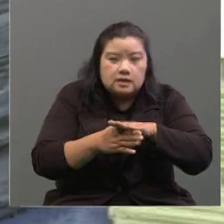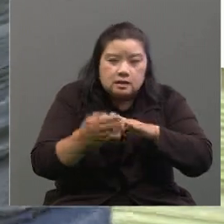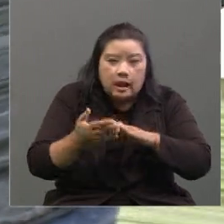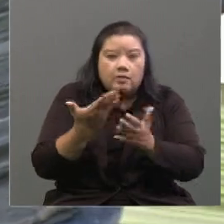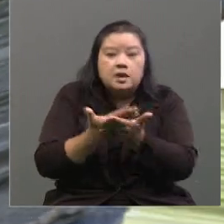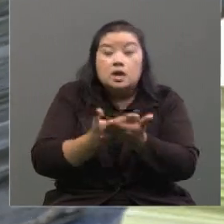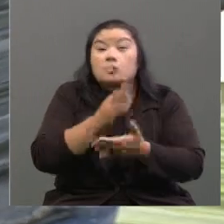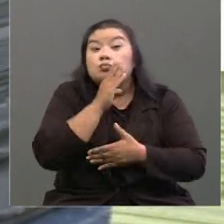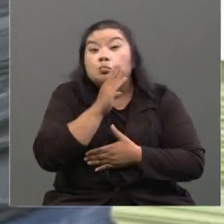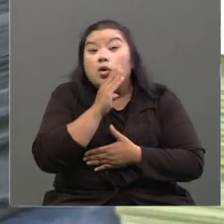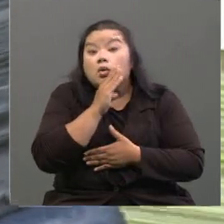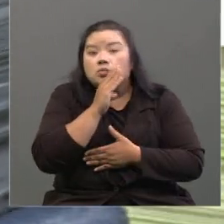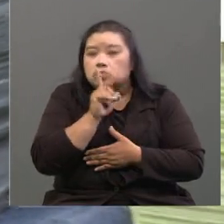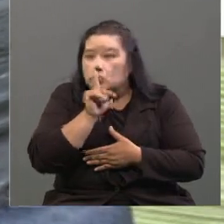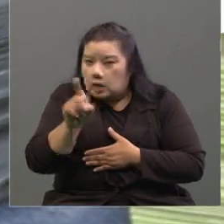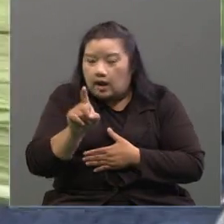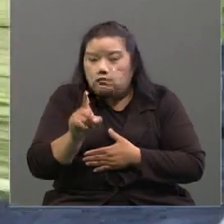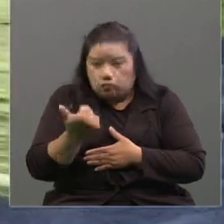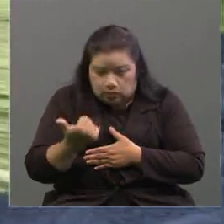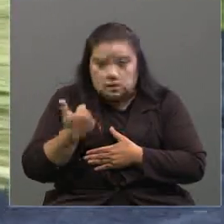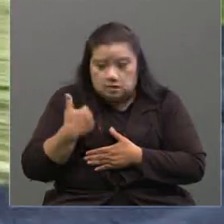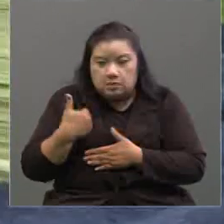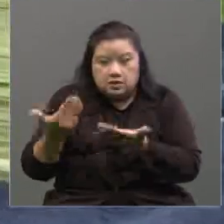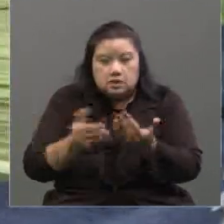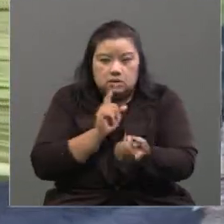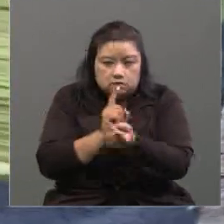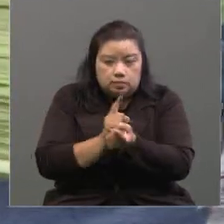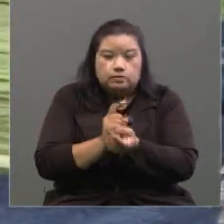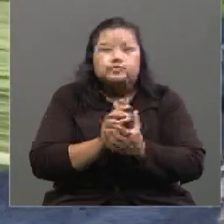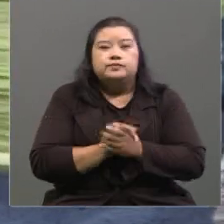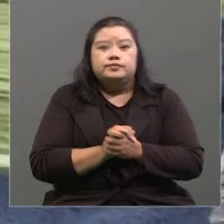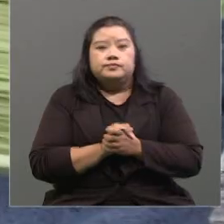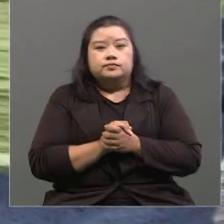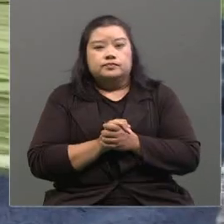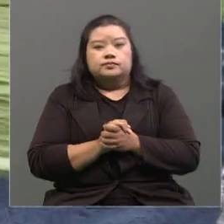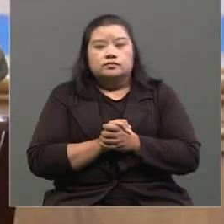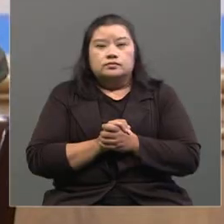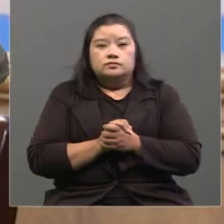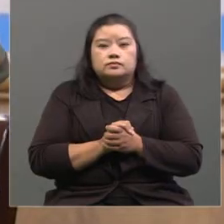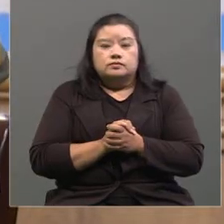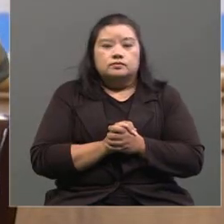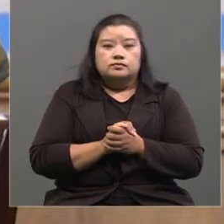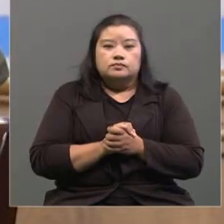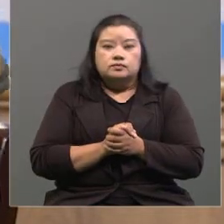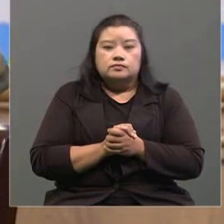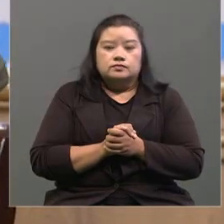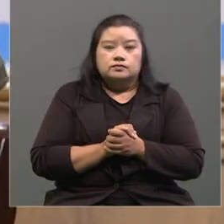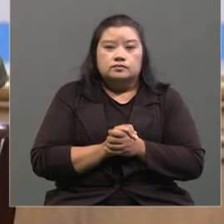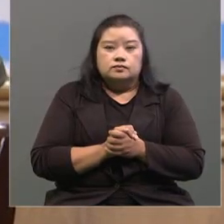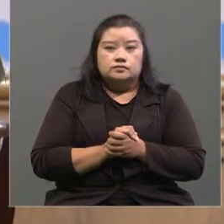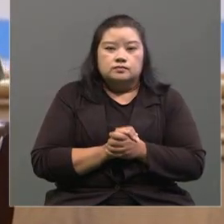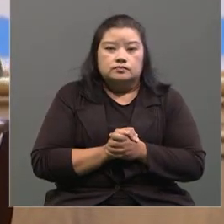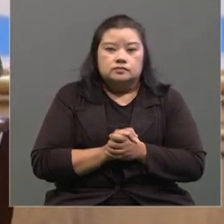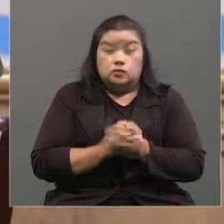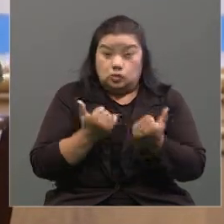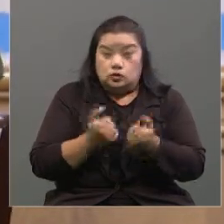เนี่ยเดี๋ยวจะไปติดตามตัวกลุ่มนี้มาสอบปากคำด้วยค่ะที่เราตรวจสอบประวัติ